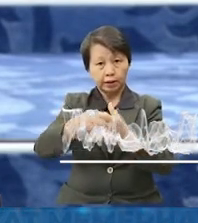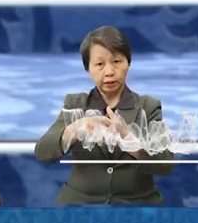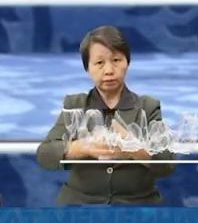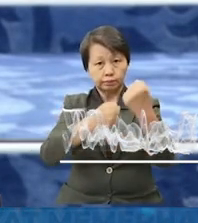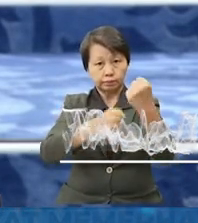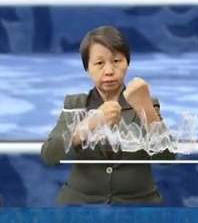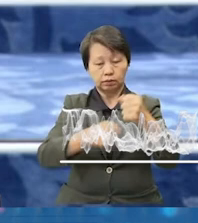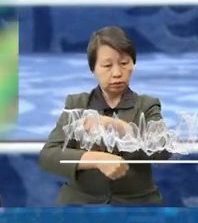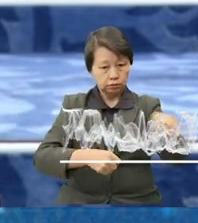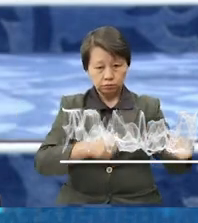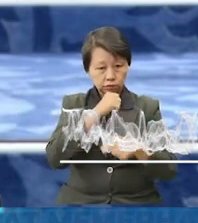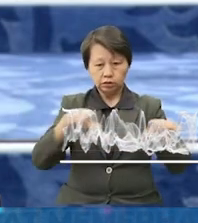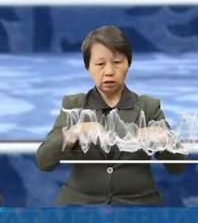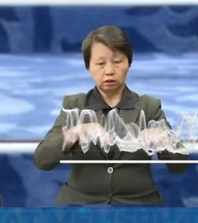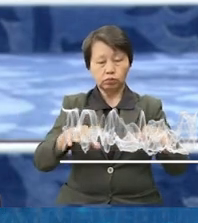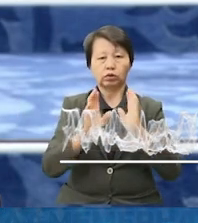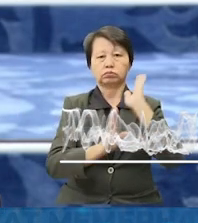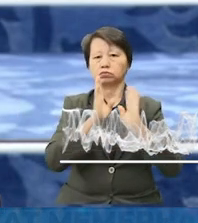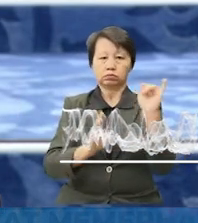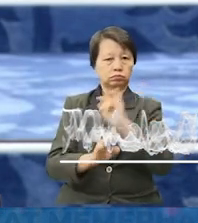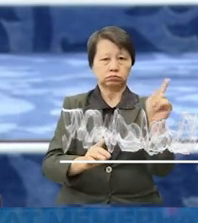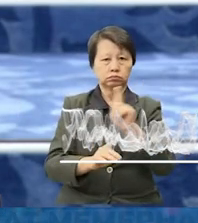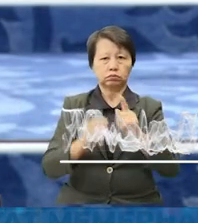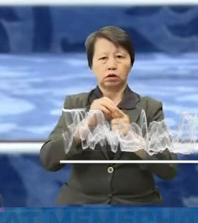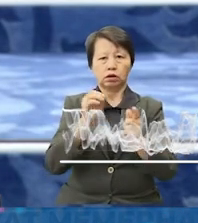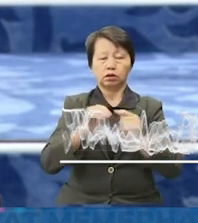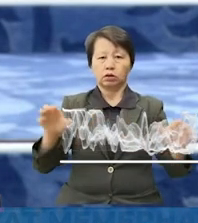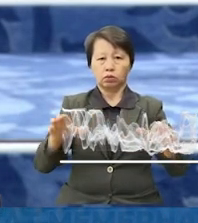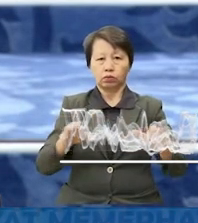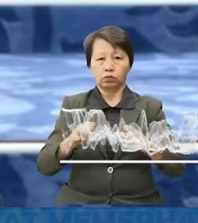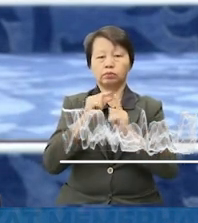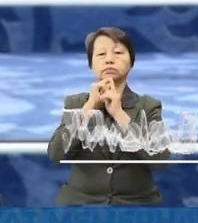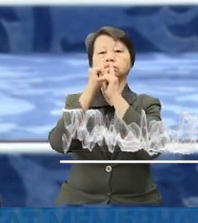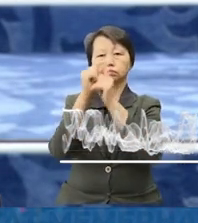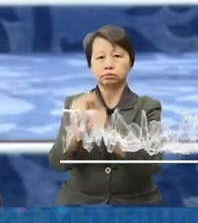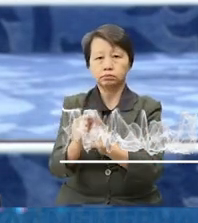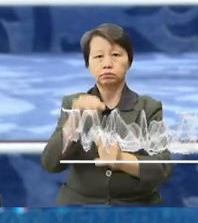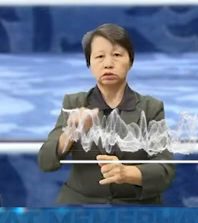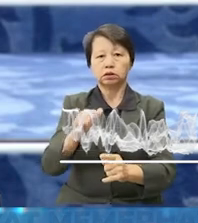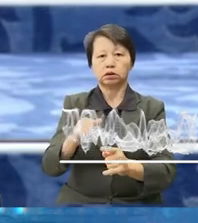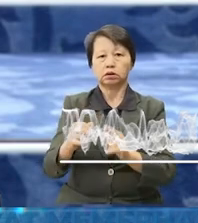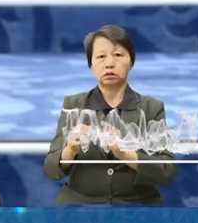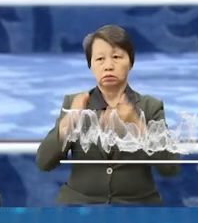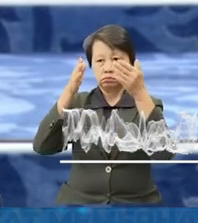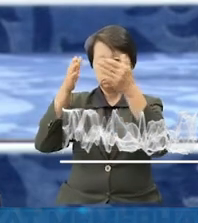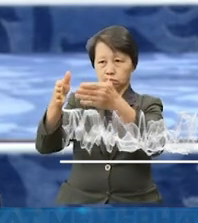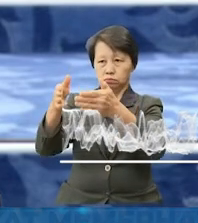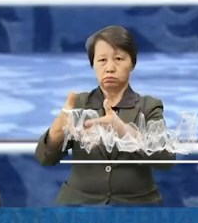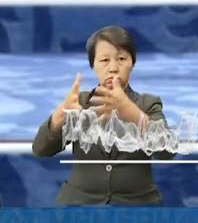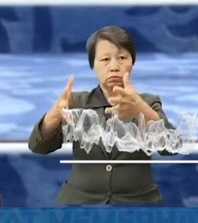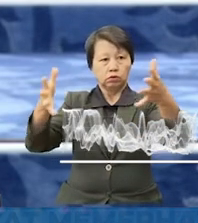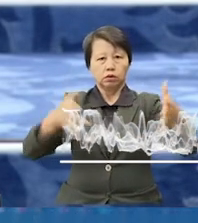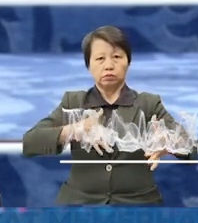itu tidak melakukan apa-apa perbuatan atau membuat apa-apa penyataan yang berkecenderungan untuk